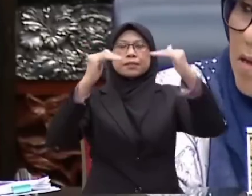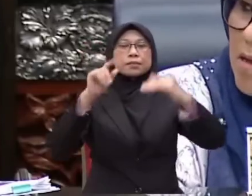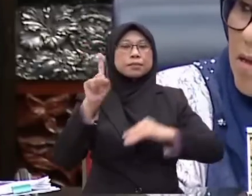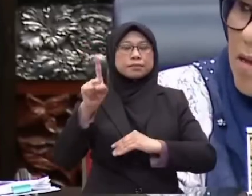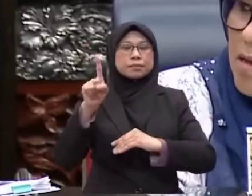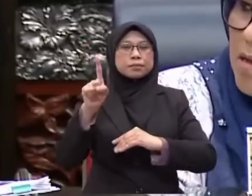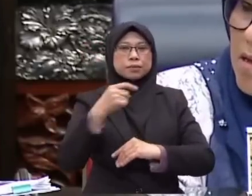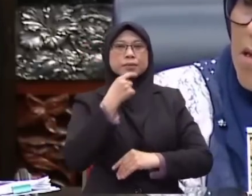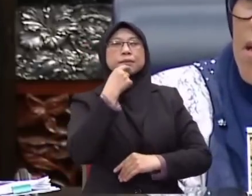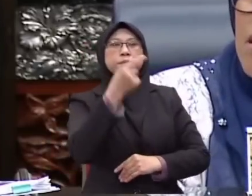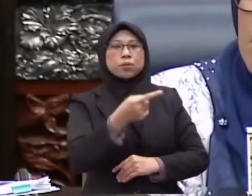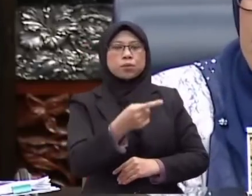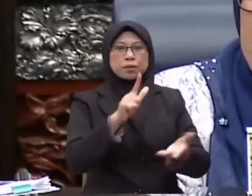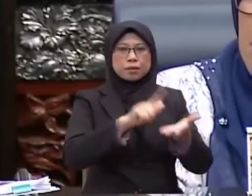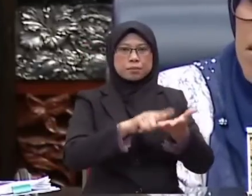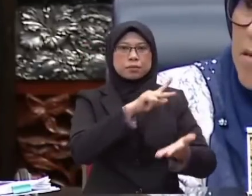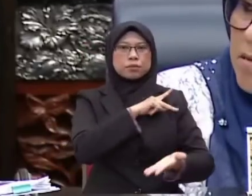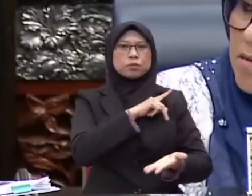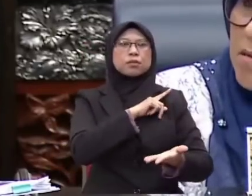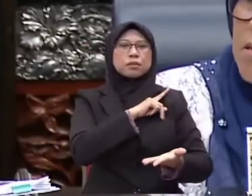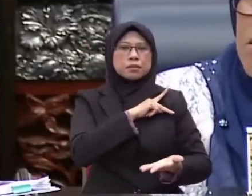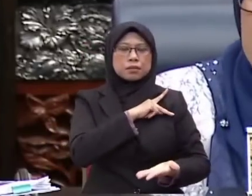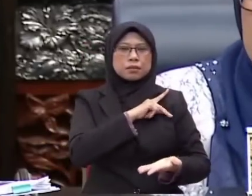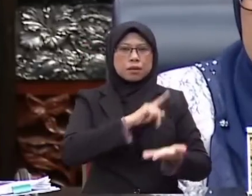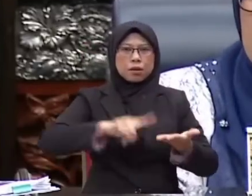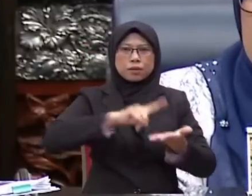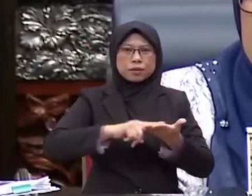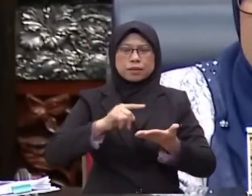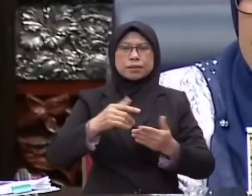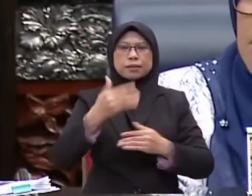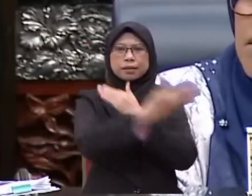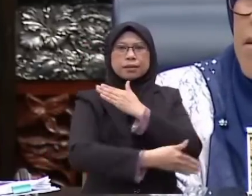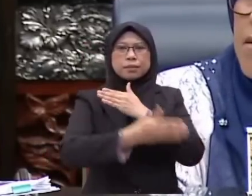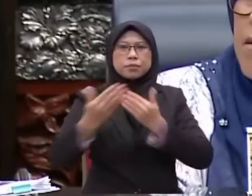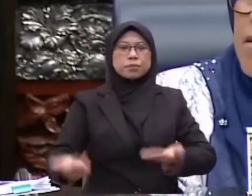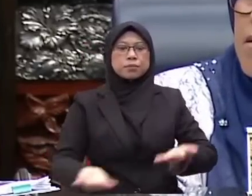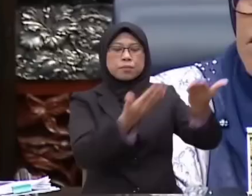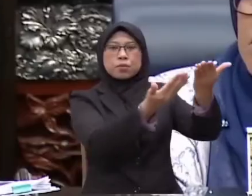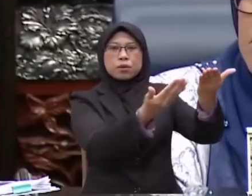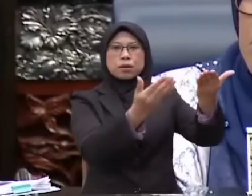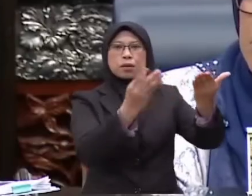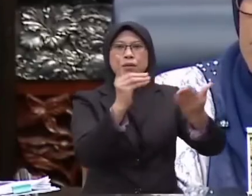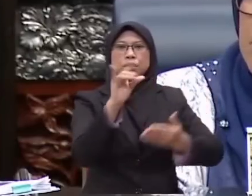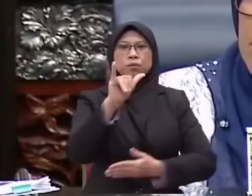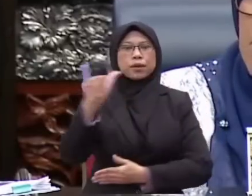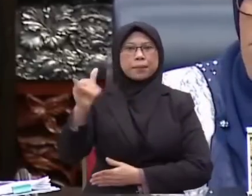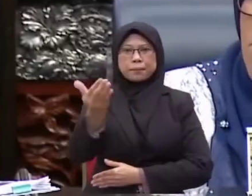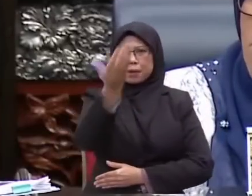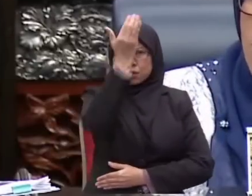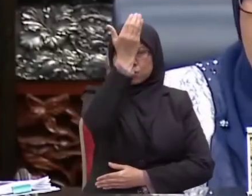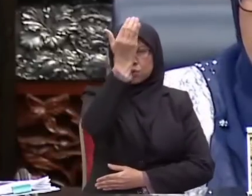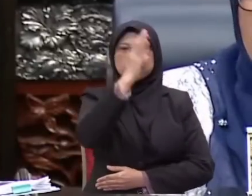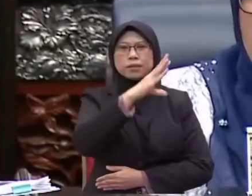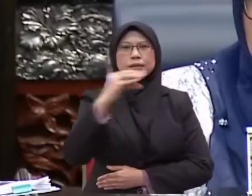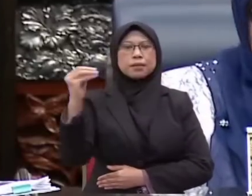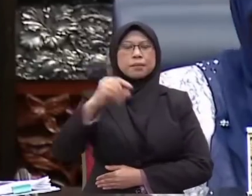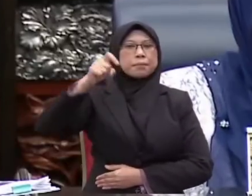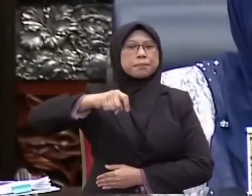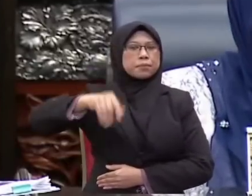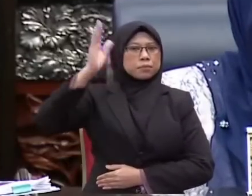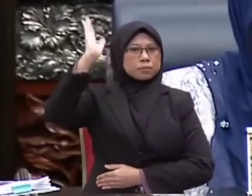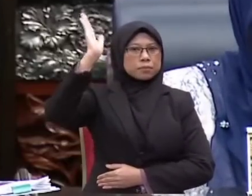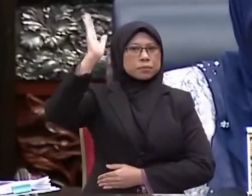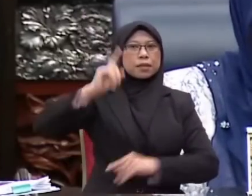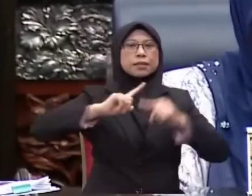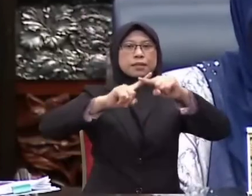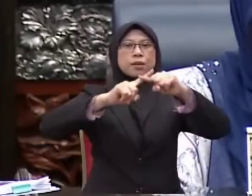mengatakan bahawa laporan Ketua Audit Negara perlu diangkat kepada Yang di-Pertuan Agong dan perlu dibentangkan di